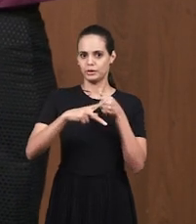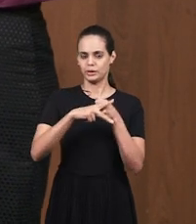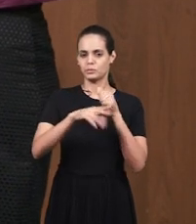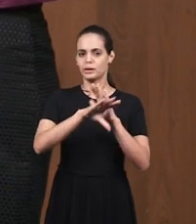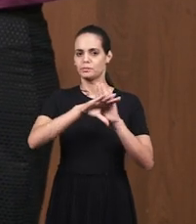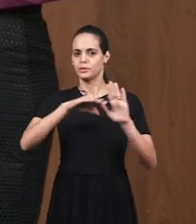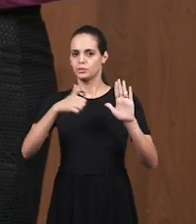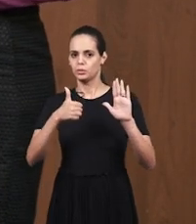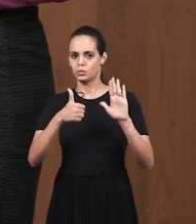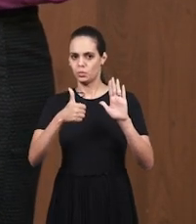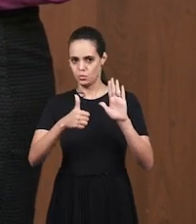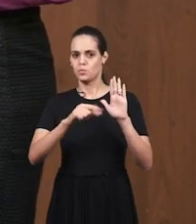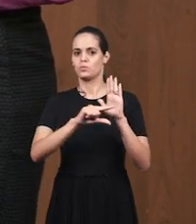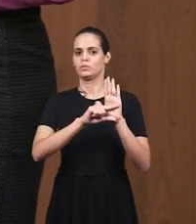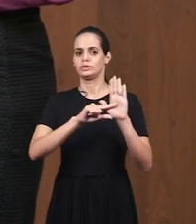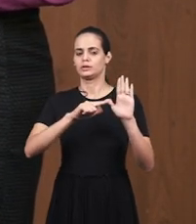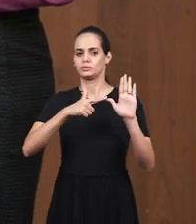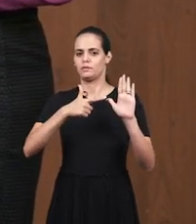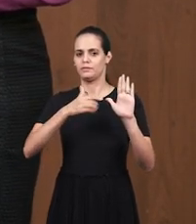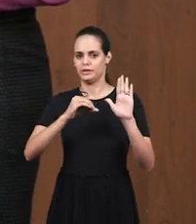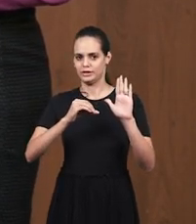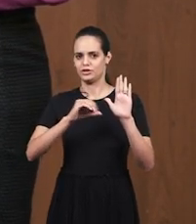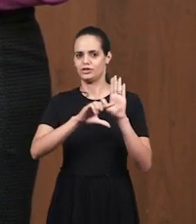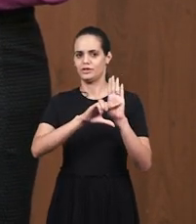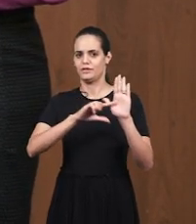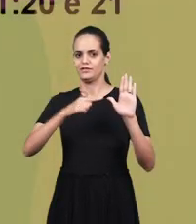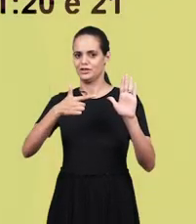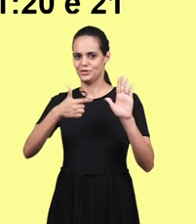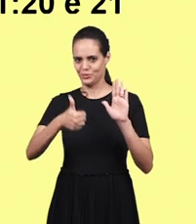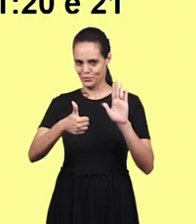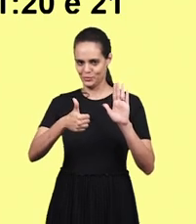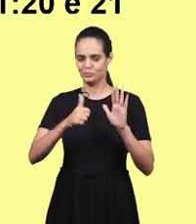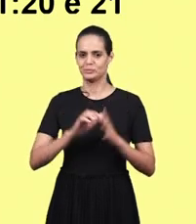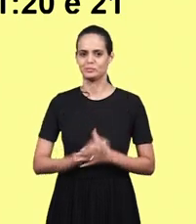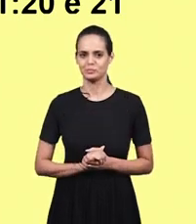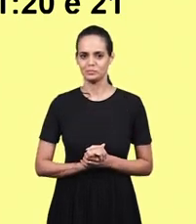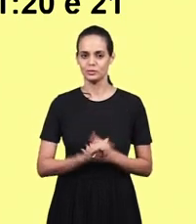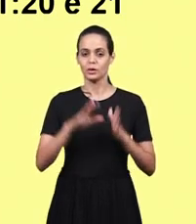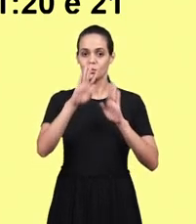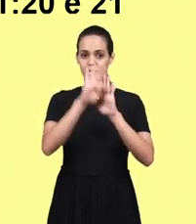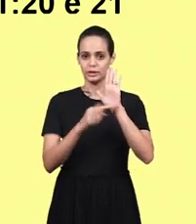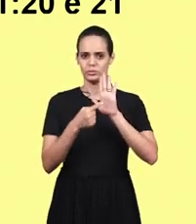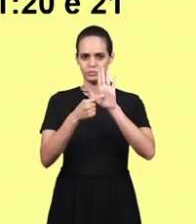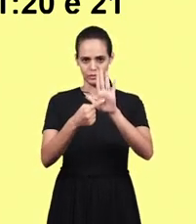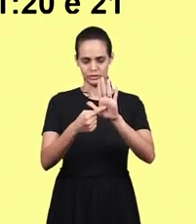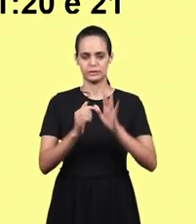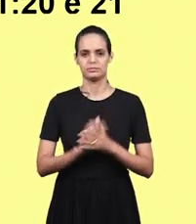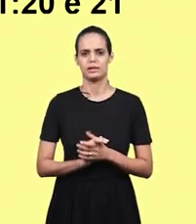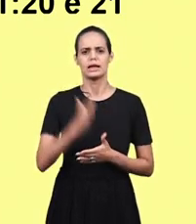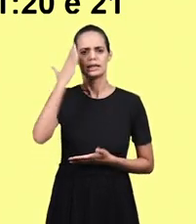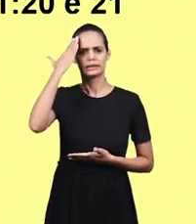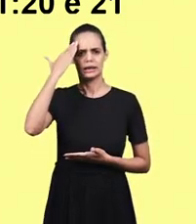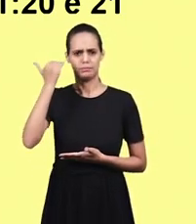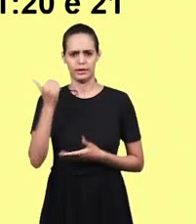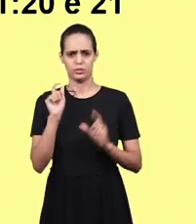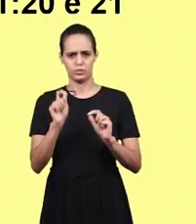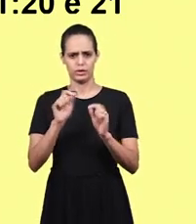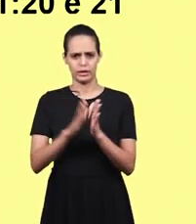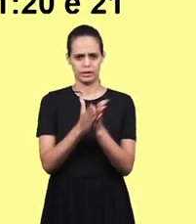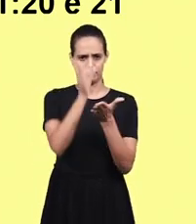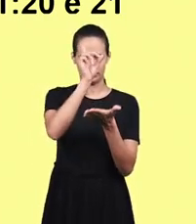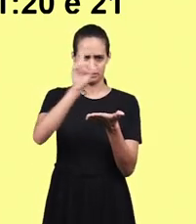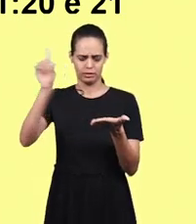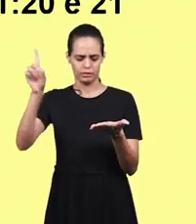Петра, 1 глава, в 20-21 стихе. «Зная прежде всего, что никакого пророчества в Писании